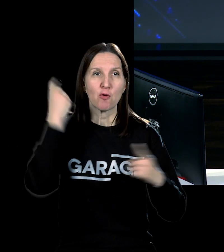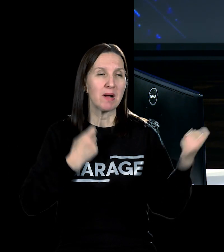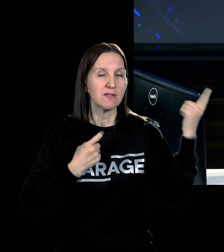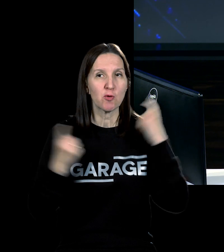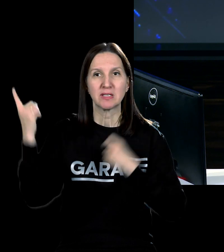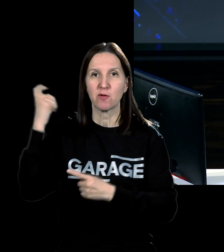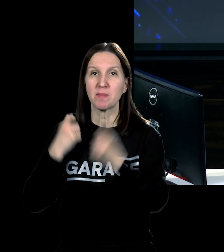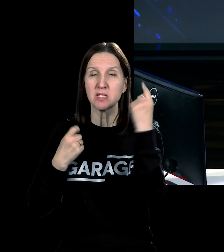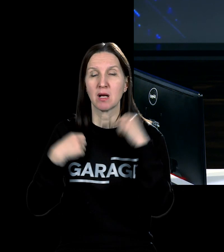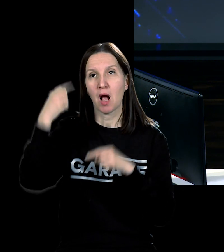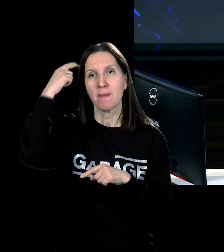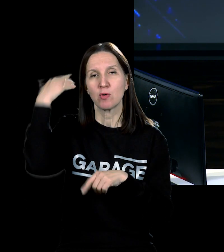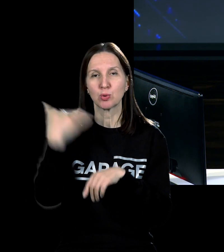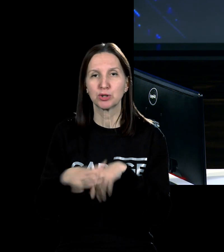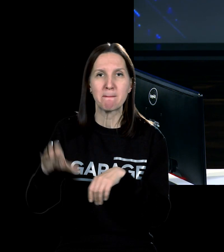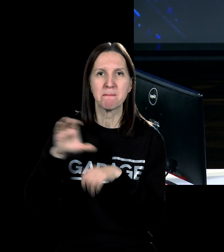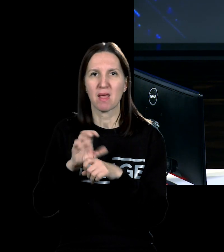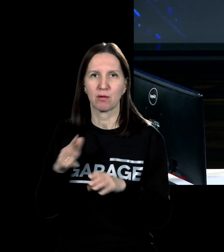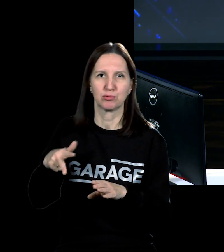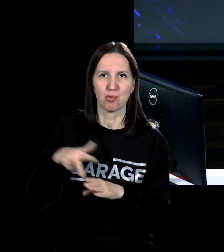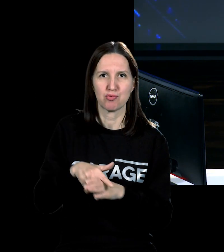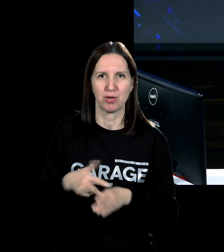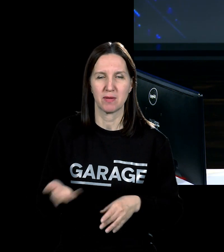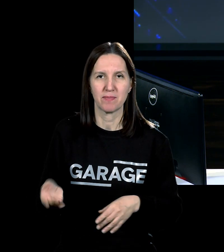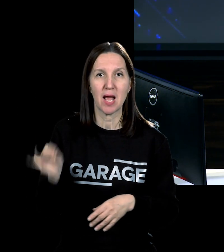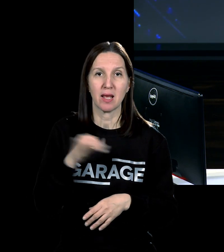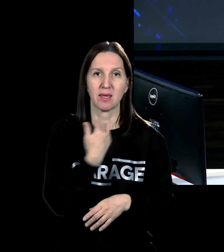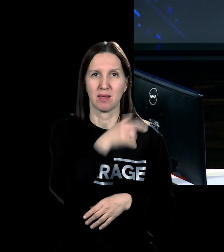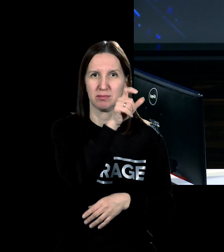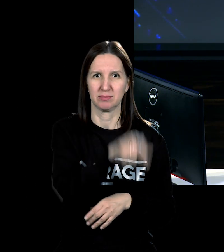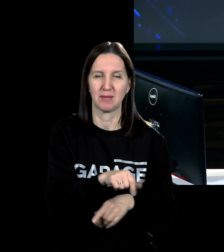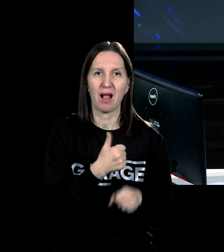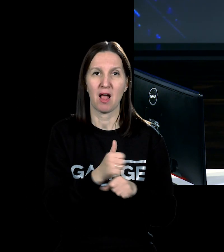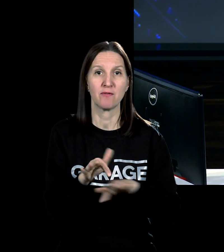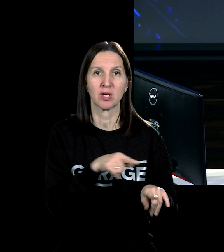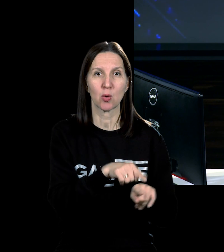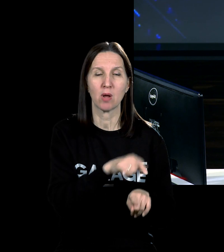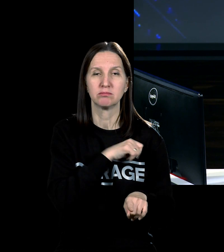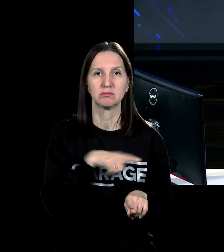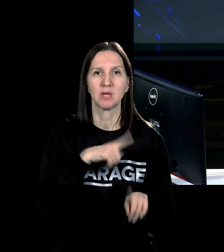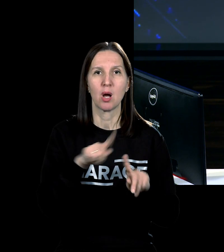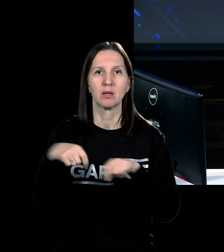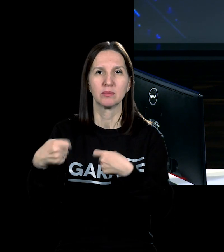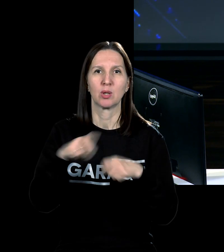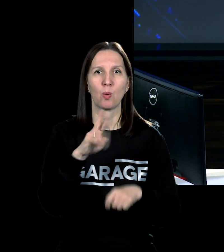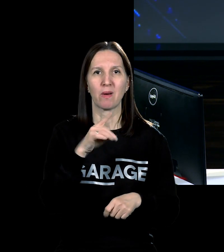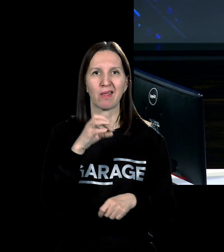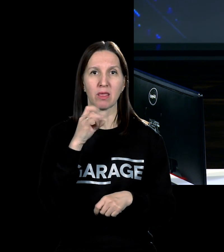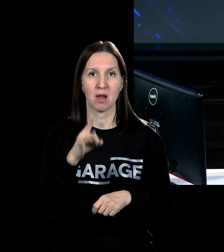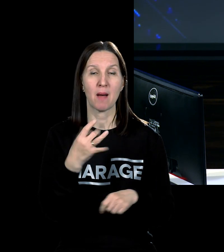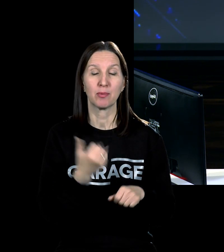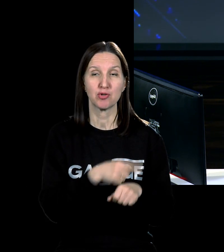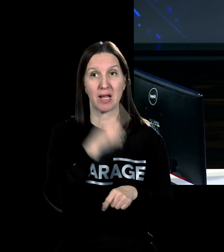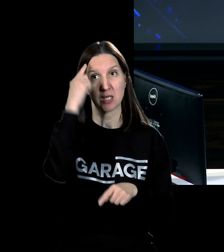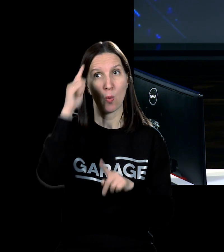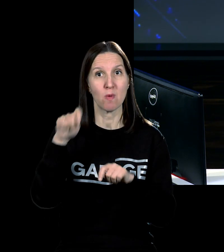как то, что происходит с главным героем, который занимается, он курьер, который в своем мозгу переносит информацию, к которой он